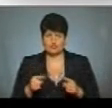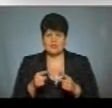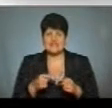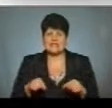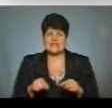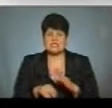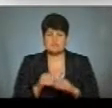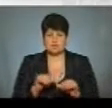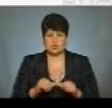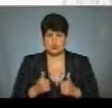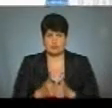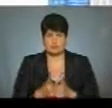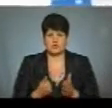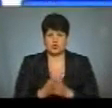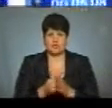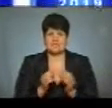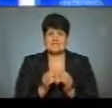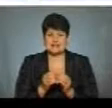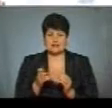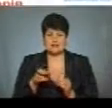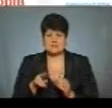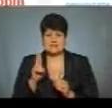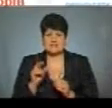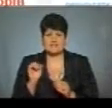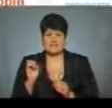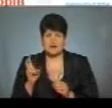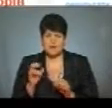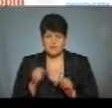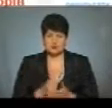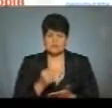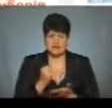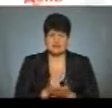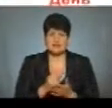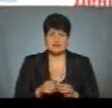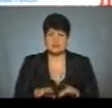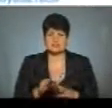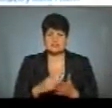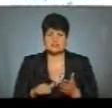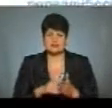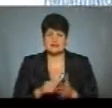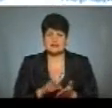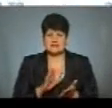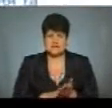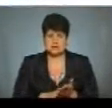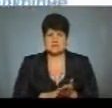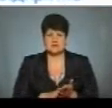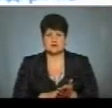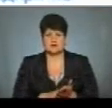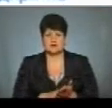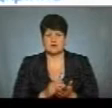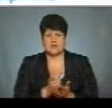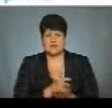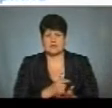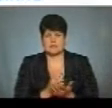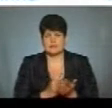утворює дільничі виборчі комісії. До 10 липня ЦВК може ухвалити рішення про скасування реєстрації кандидата у